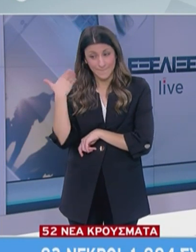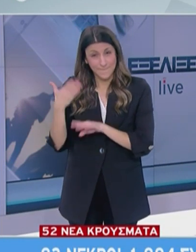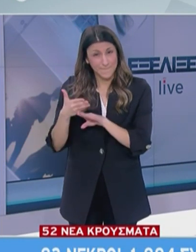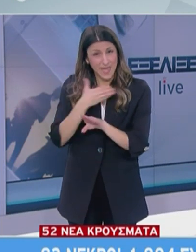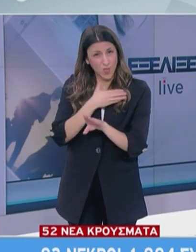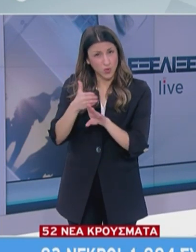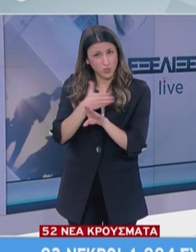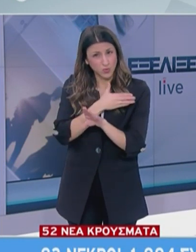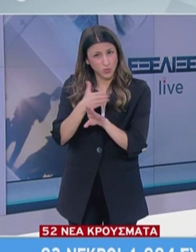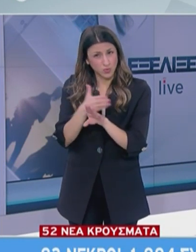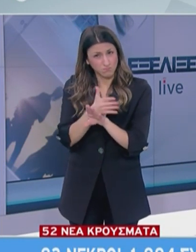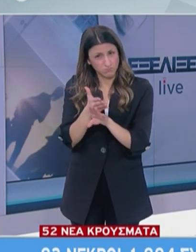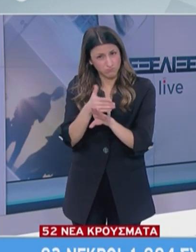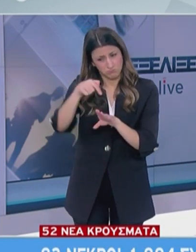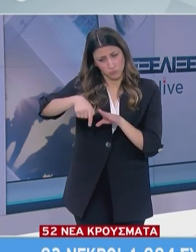που τελειώνει